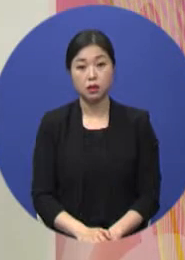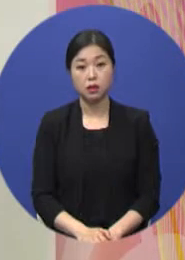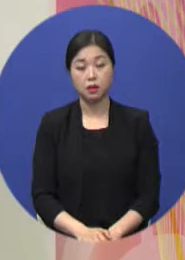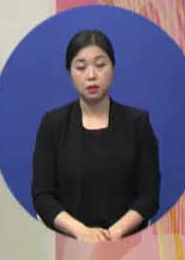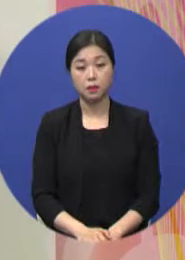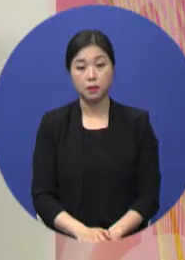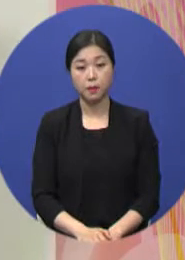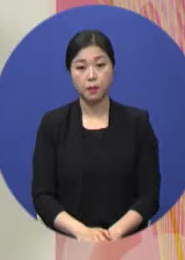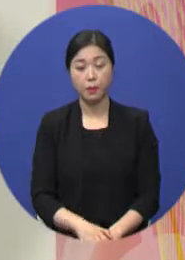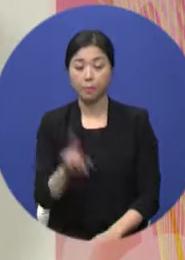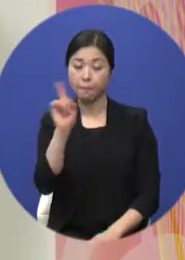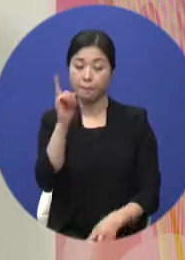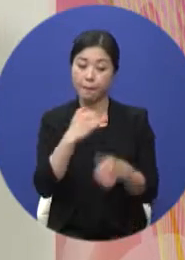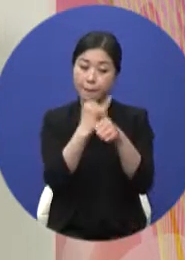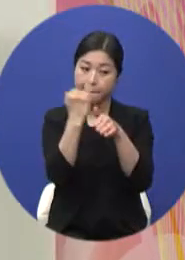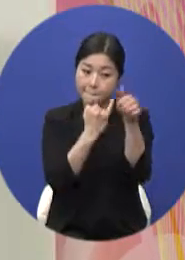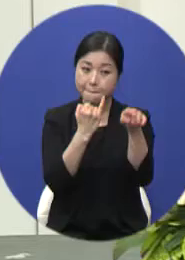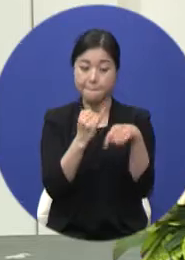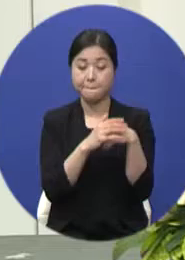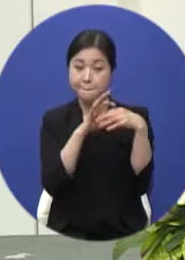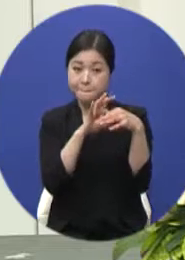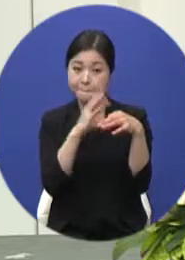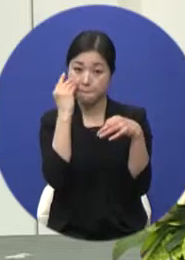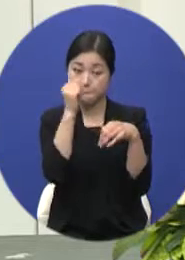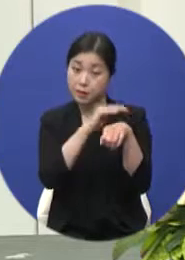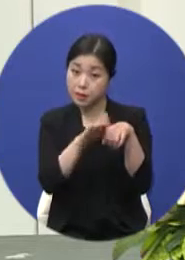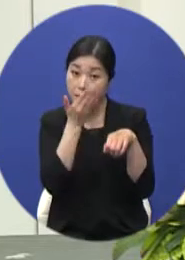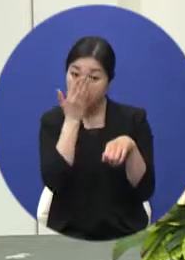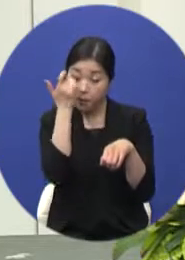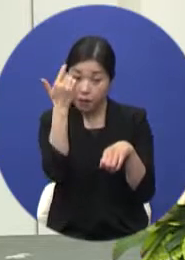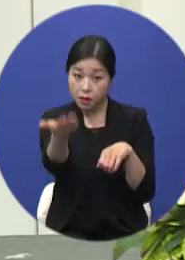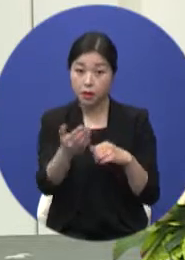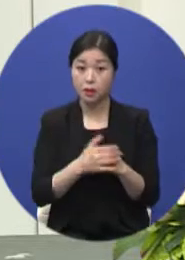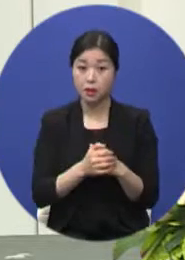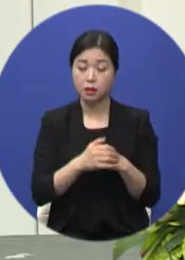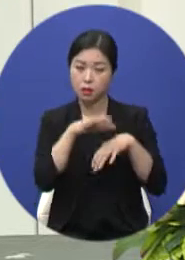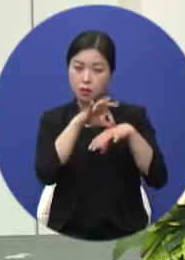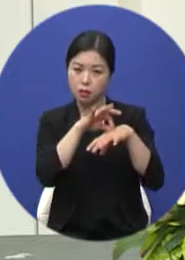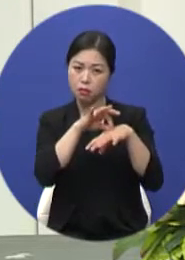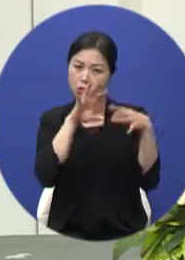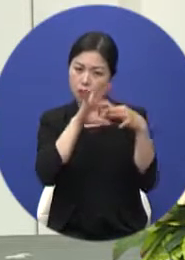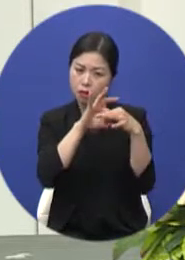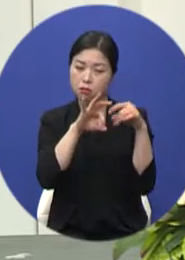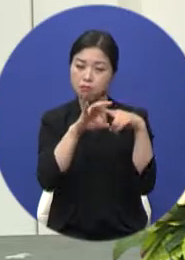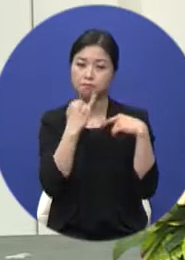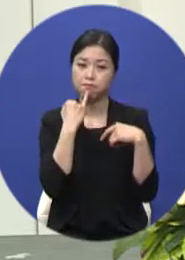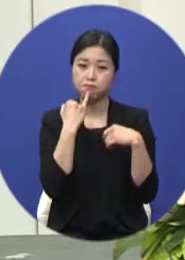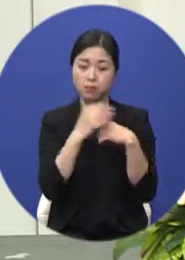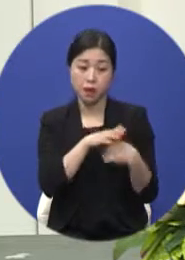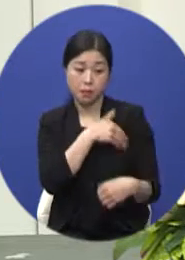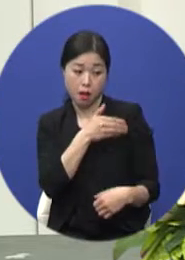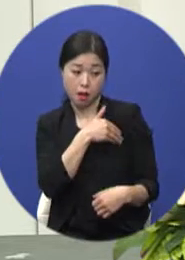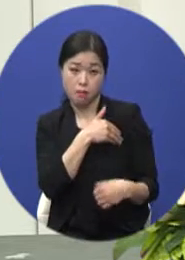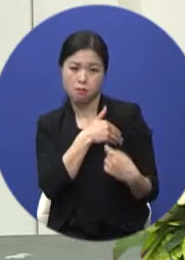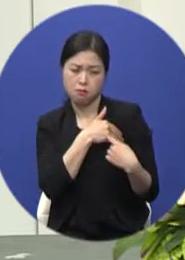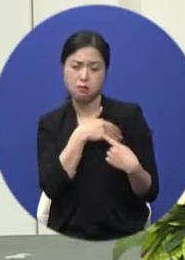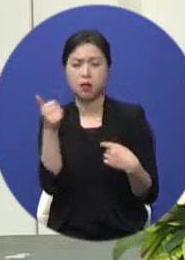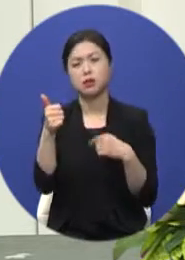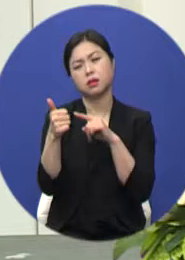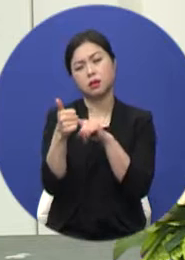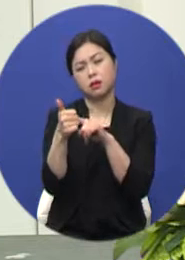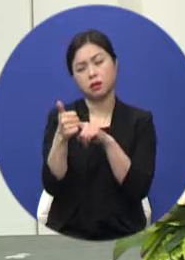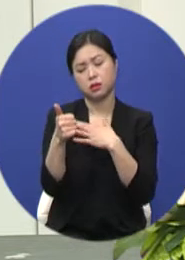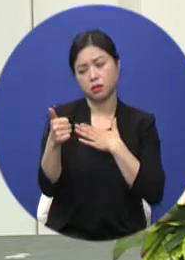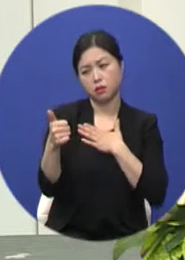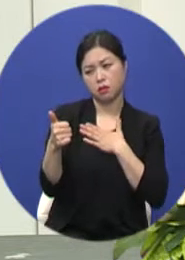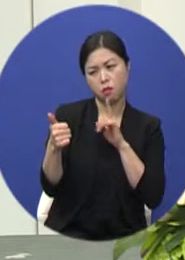있는 그대로 말씀드리면 부부 관계는 원활하신가요? 평소에? 성적인 관계나 뭐 그런 것들? 바람을 피게 되니까 저